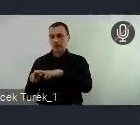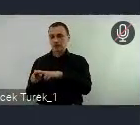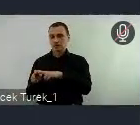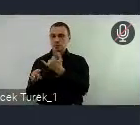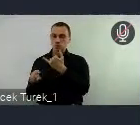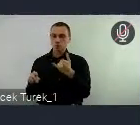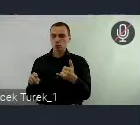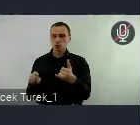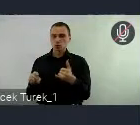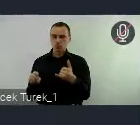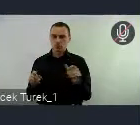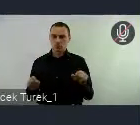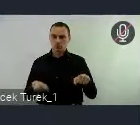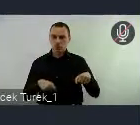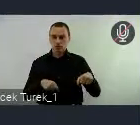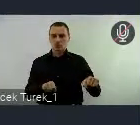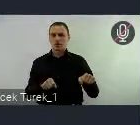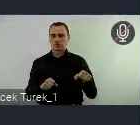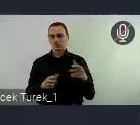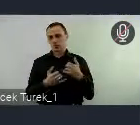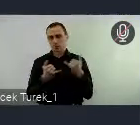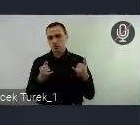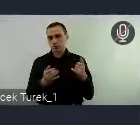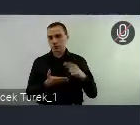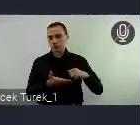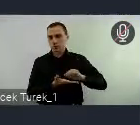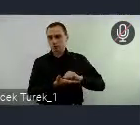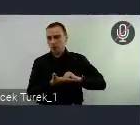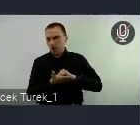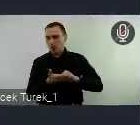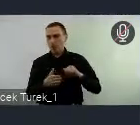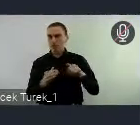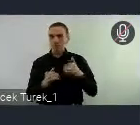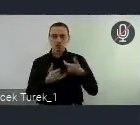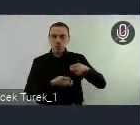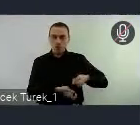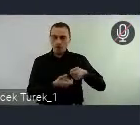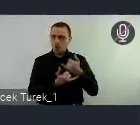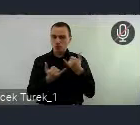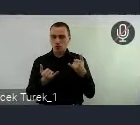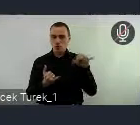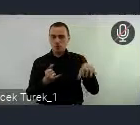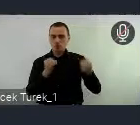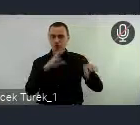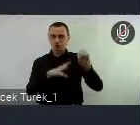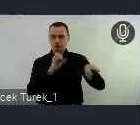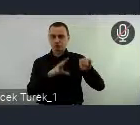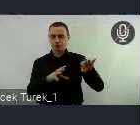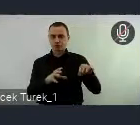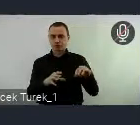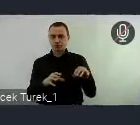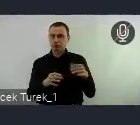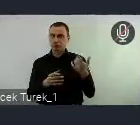w tą maszynę do mycia podłogi tutaj na mopa albo na inne mopy na tym wcześniejszym zdjęciu na jakieś tam wiadra